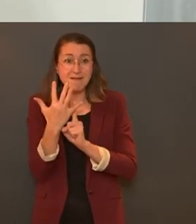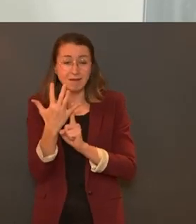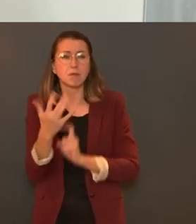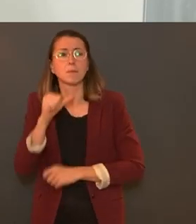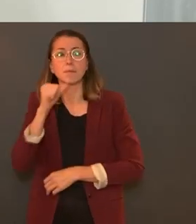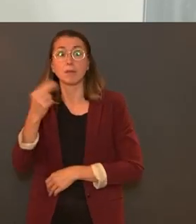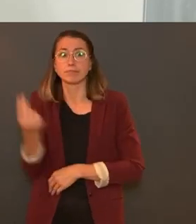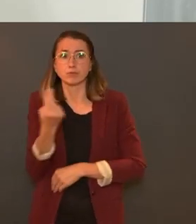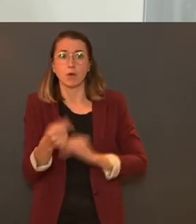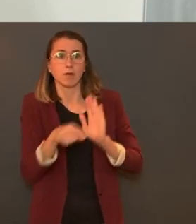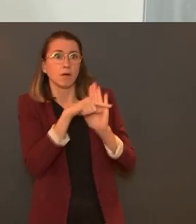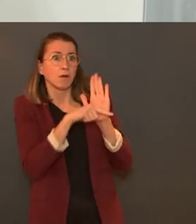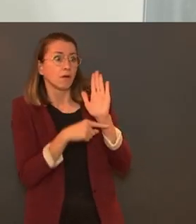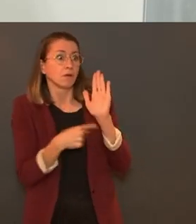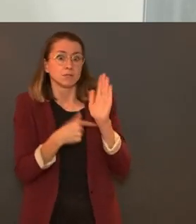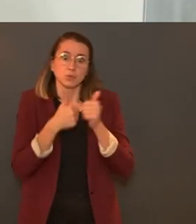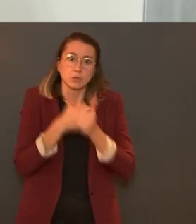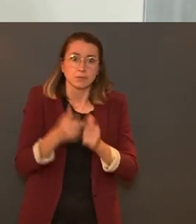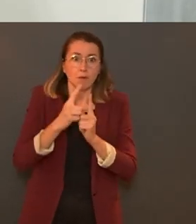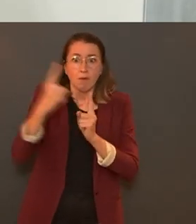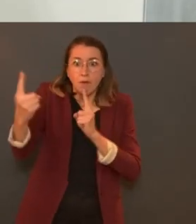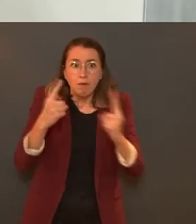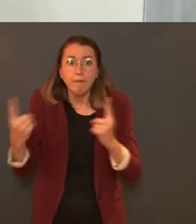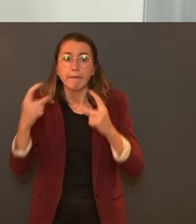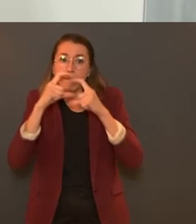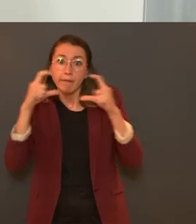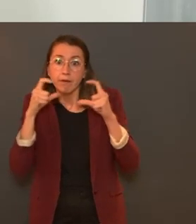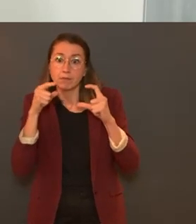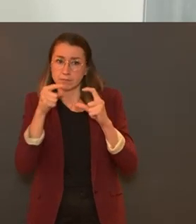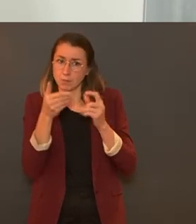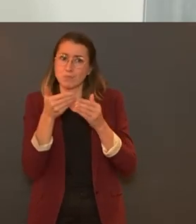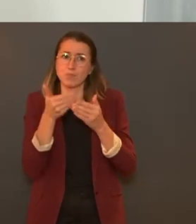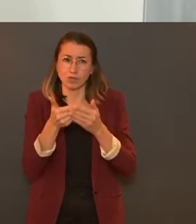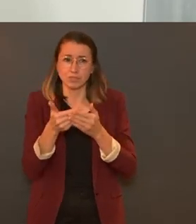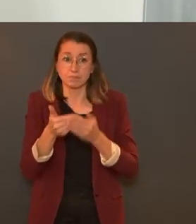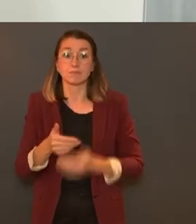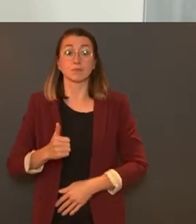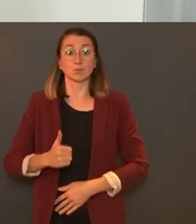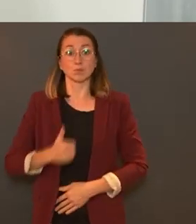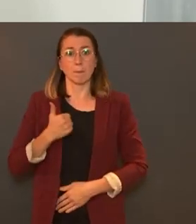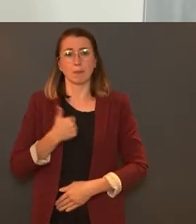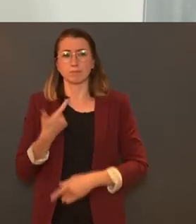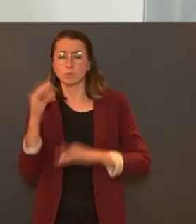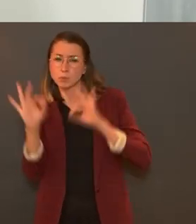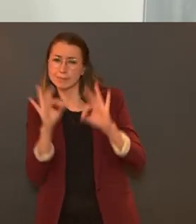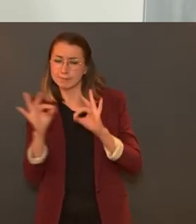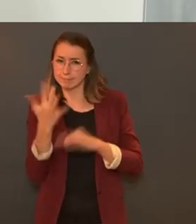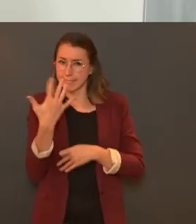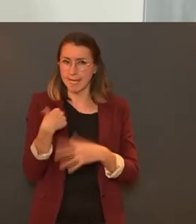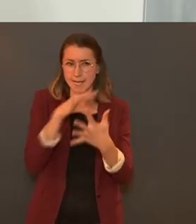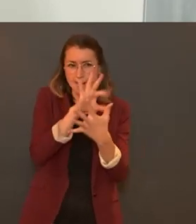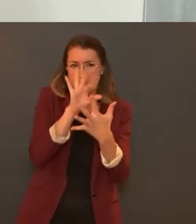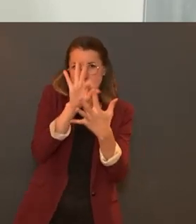fameuses distances de sécurité. Il s'agit donc bien d'un choix individuel. Chacun choisit 5 personnes pour un